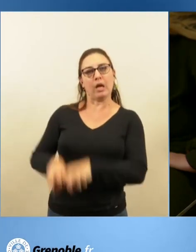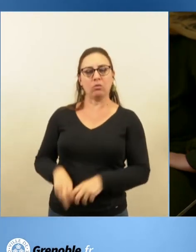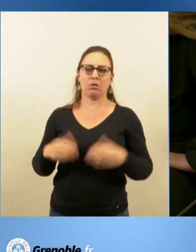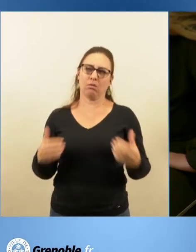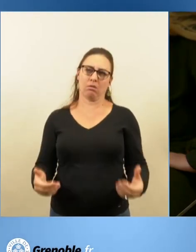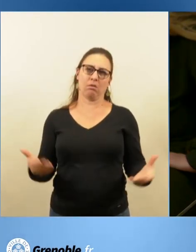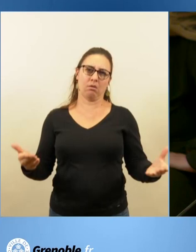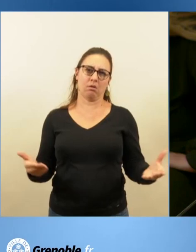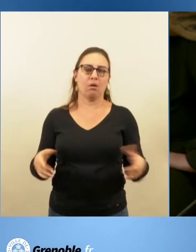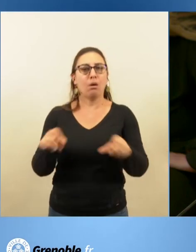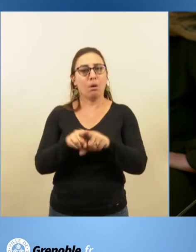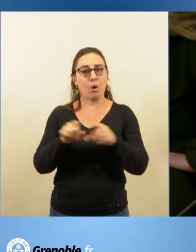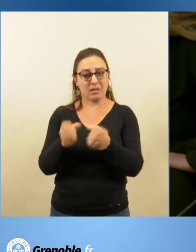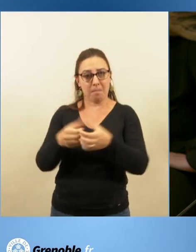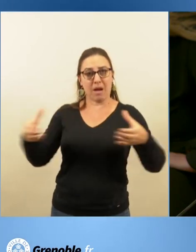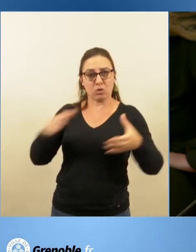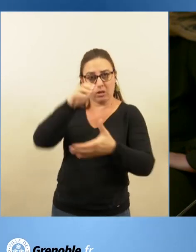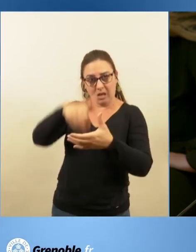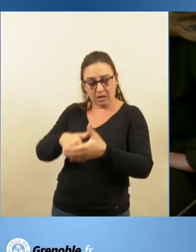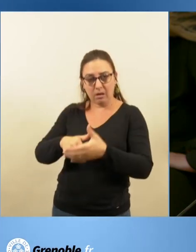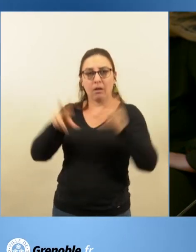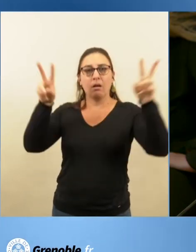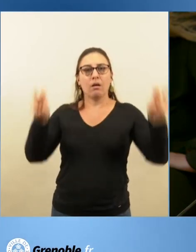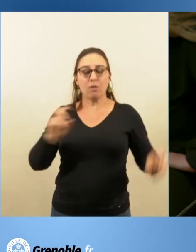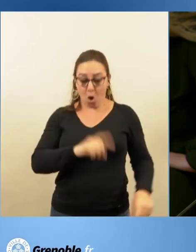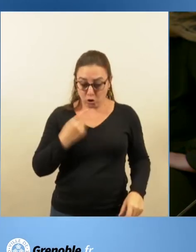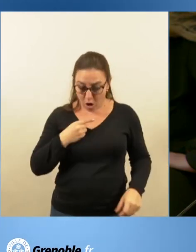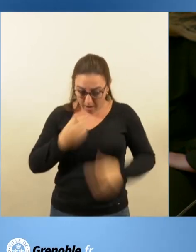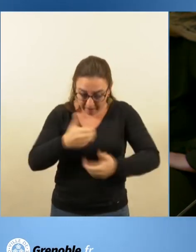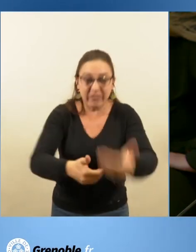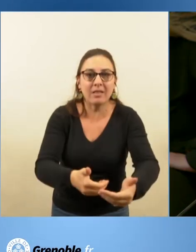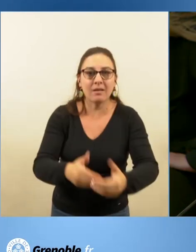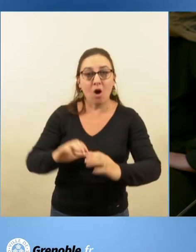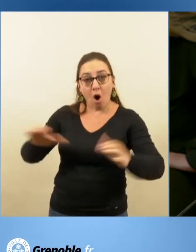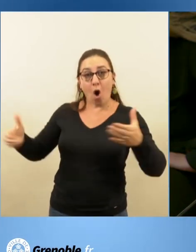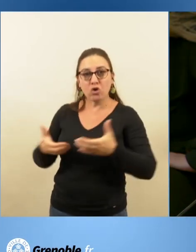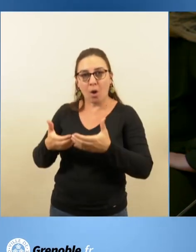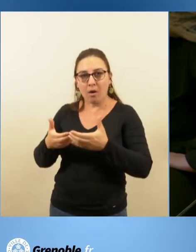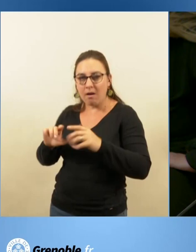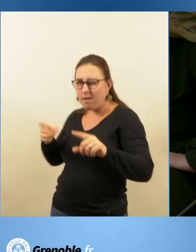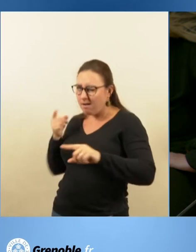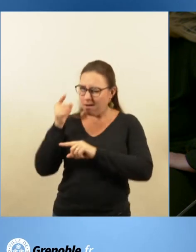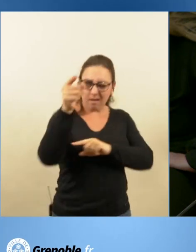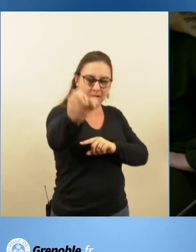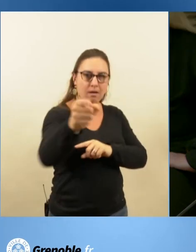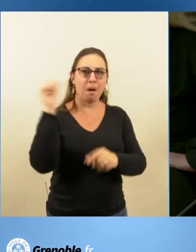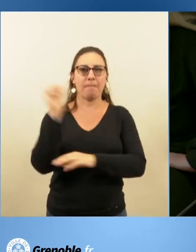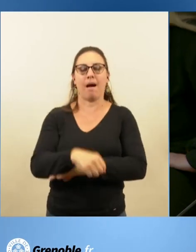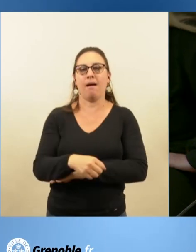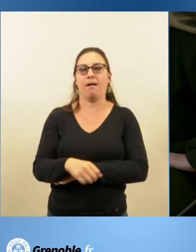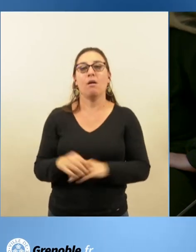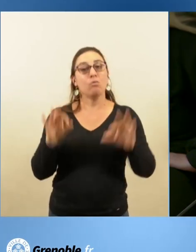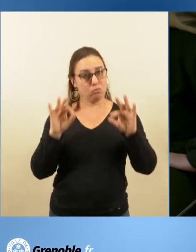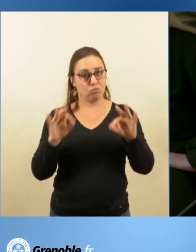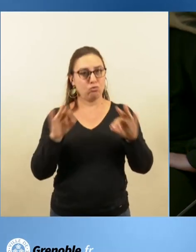il y a une immense majorité qui se retrouve dans la d'âge tout seul on va plus vite ensemble on va plus loin et c'est tout particulièrement valable également